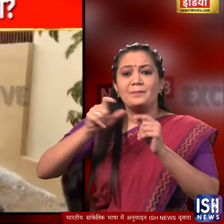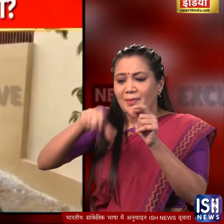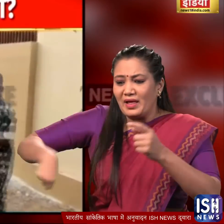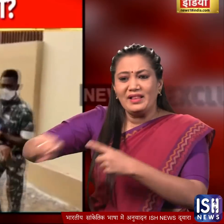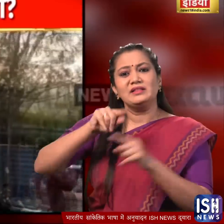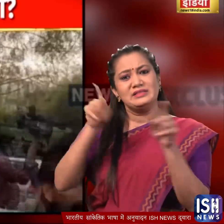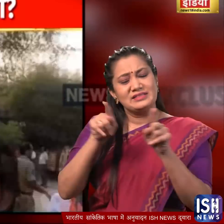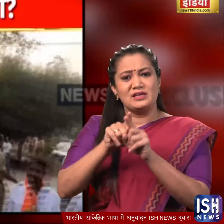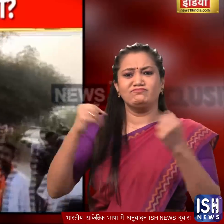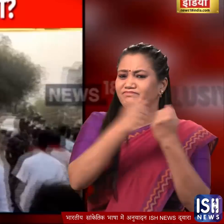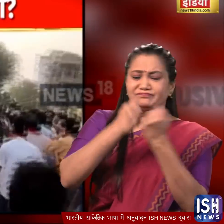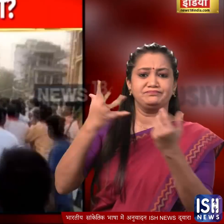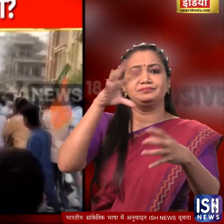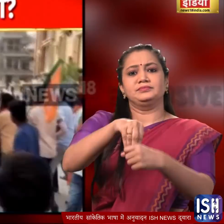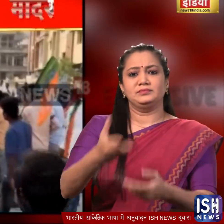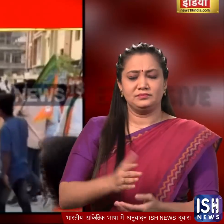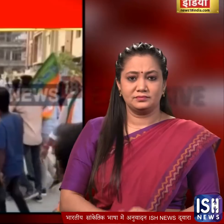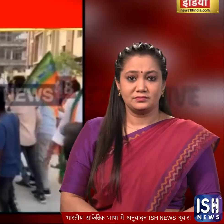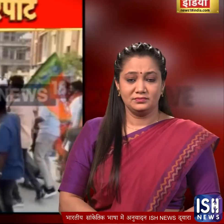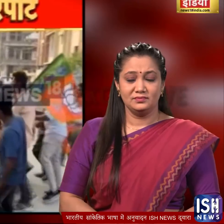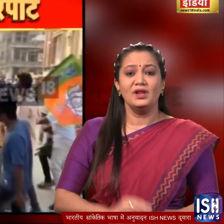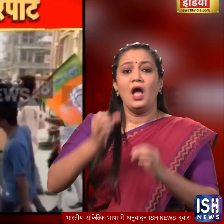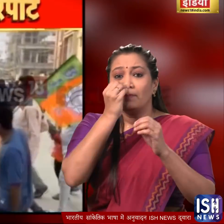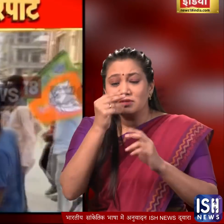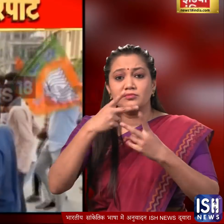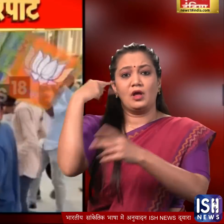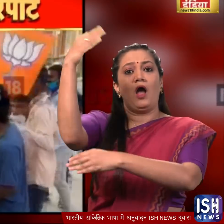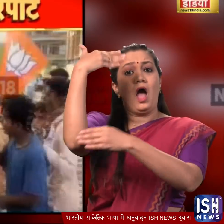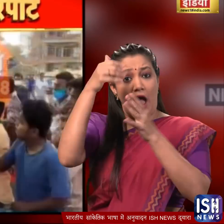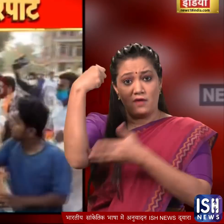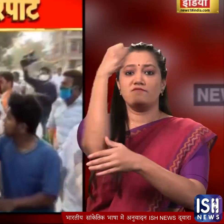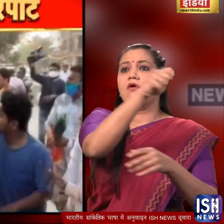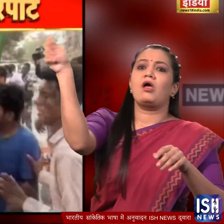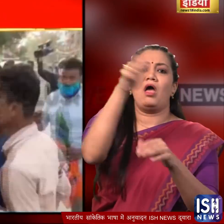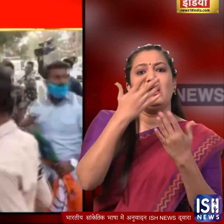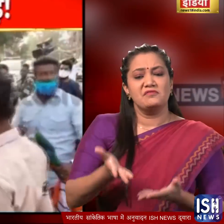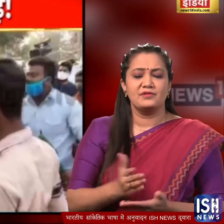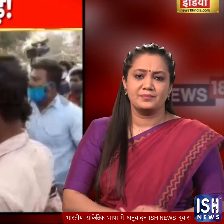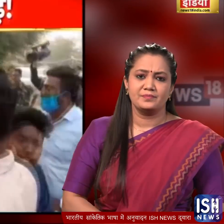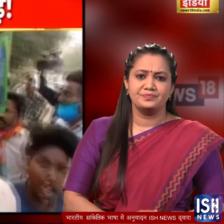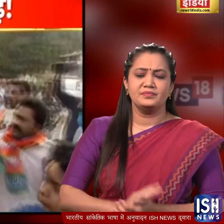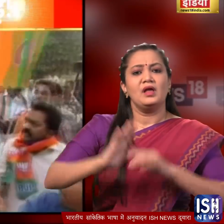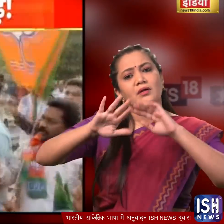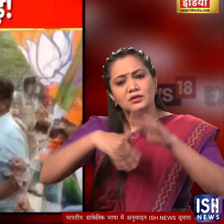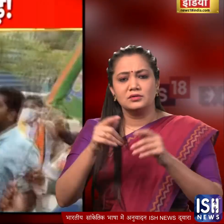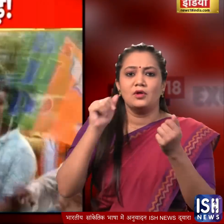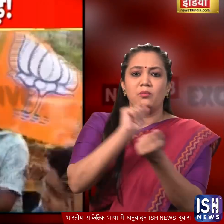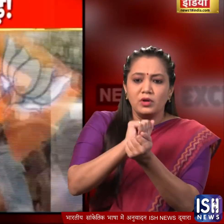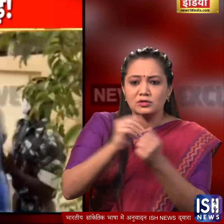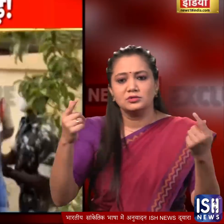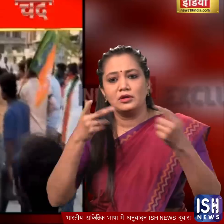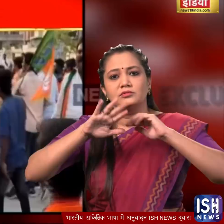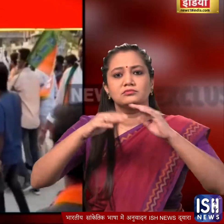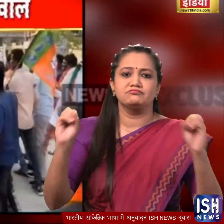मौजूद दूसरे लोग भी हंगामे में शामिल हो गए, जिनमें कई बीजेपी का झंडा लिए नजर आए। बाद में ये लोग नारे लगाते हुए पुलिस से भिड़